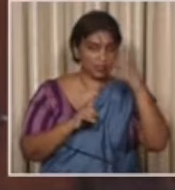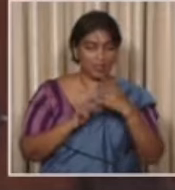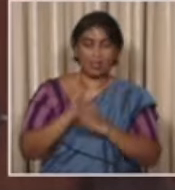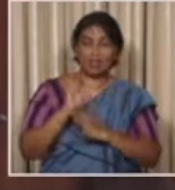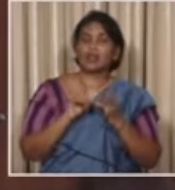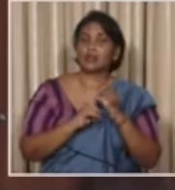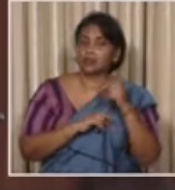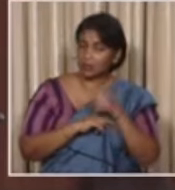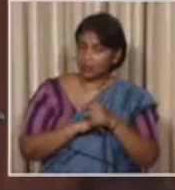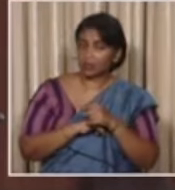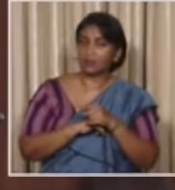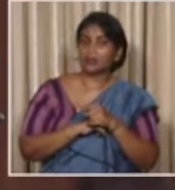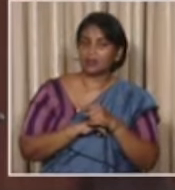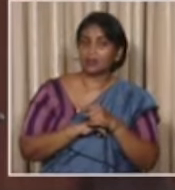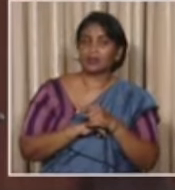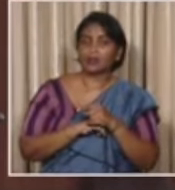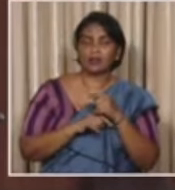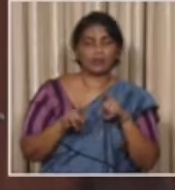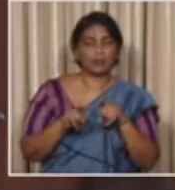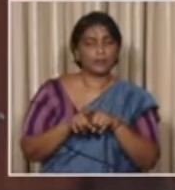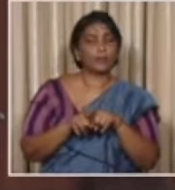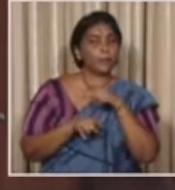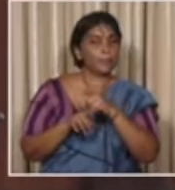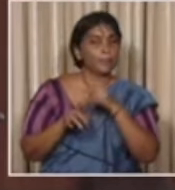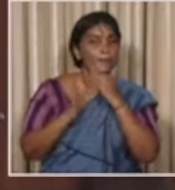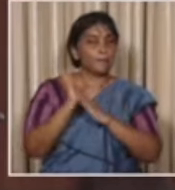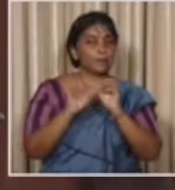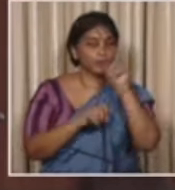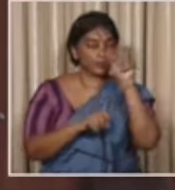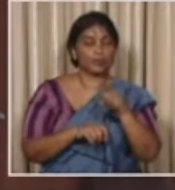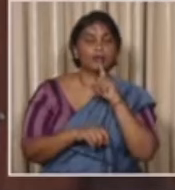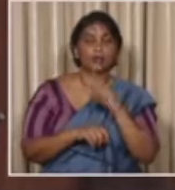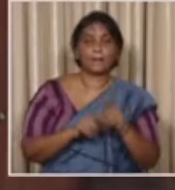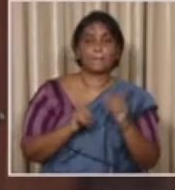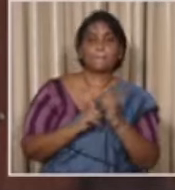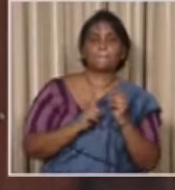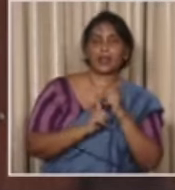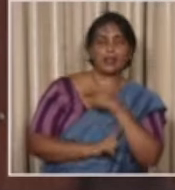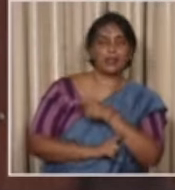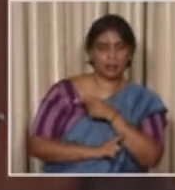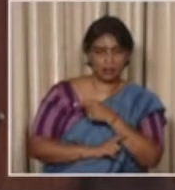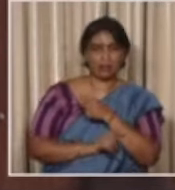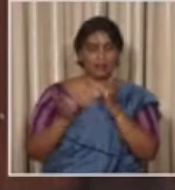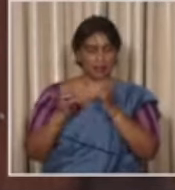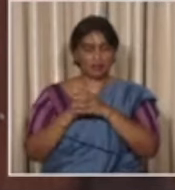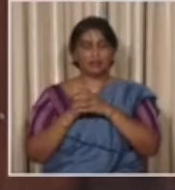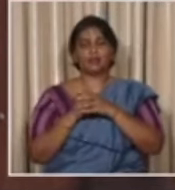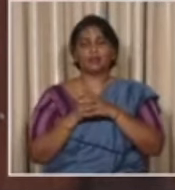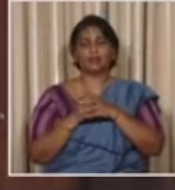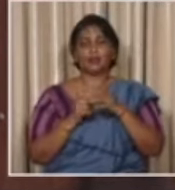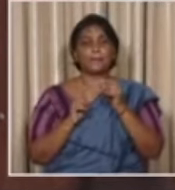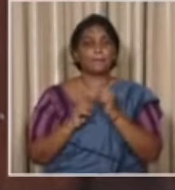කරුණා එයාගේ මාධ්‍ය ප්‍රකාශක ඉනිය භාරති කියලා තියෙනවා. මේක කරේ පිල්ලයන් ගෲප් එක තමයි කරේ කියලා.